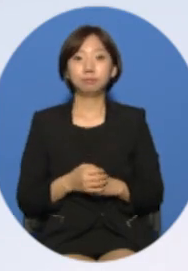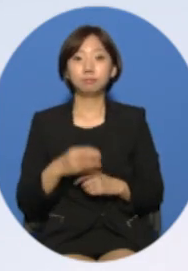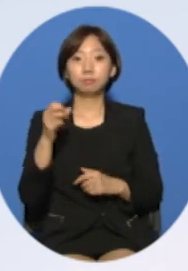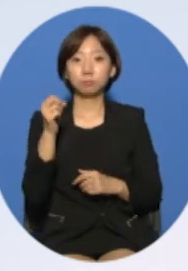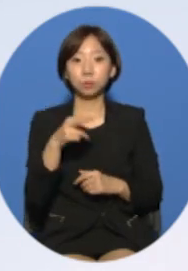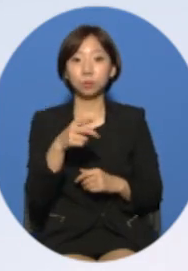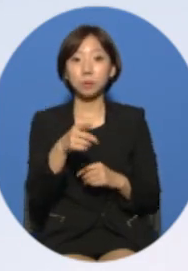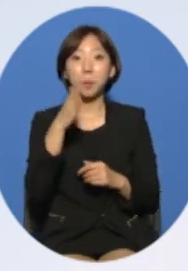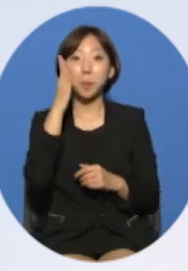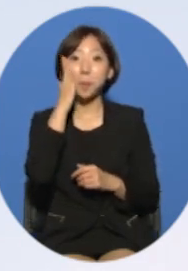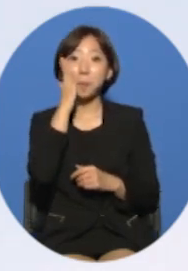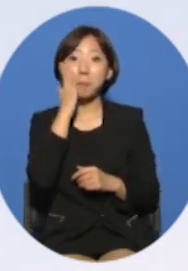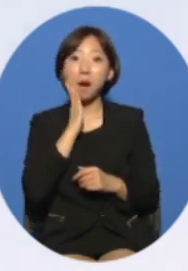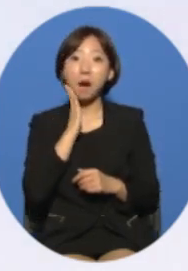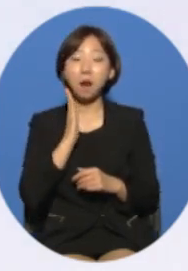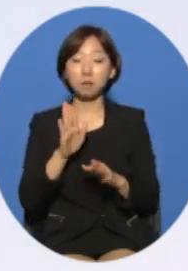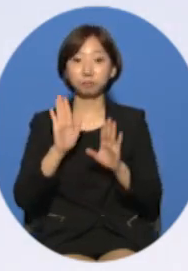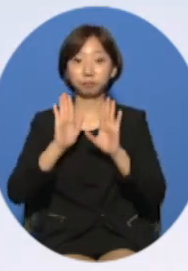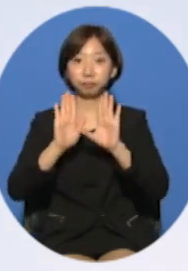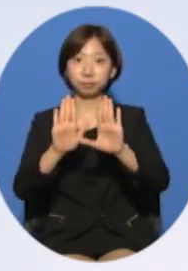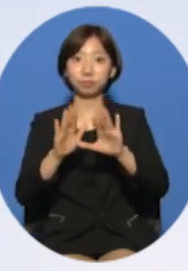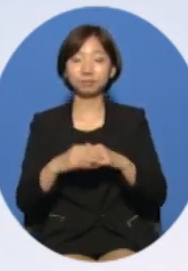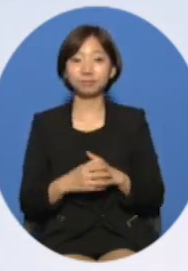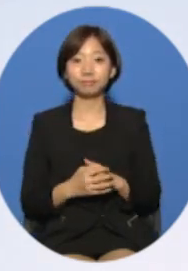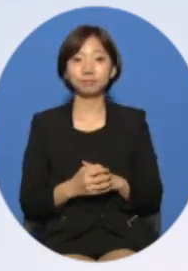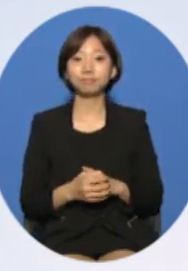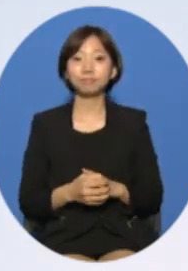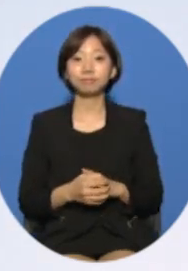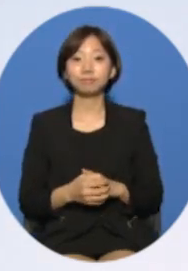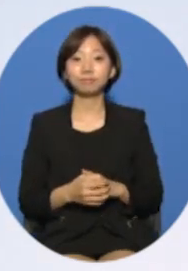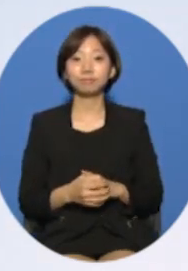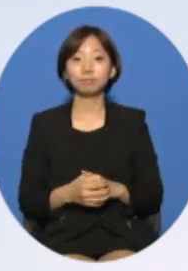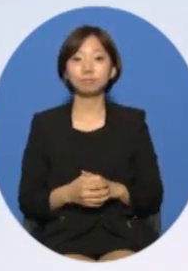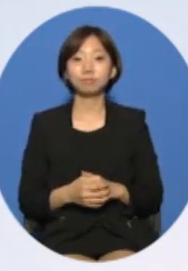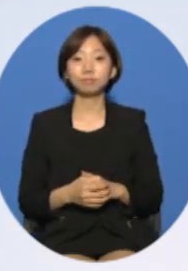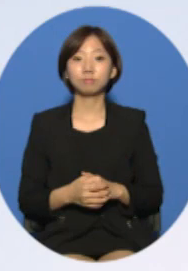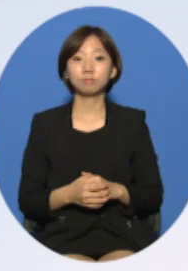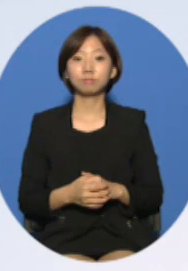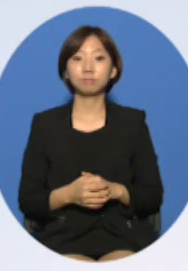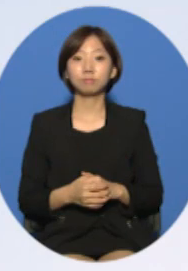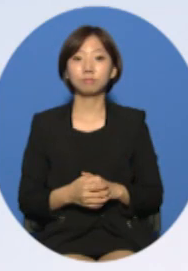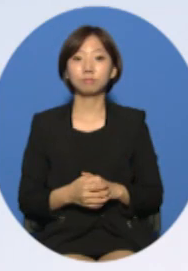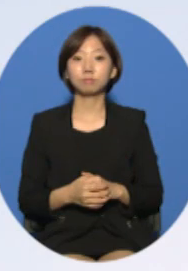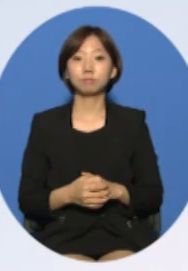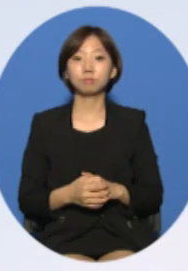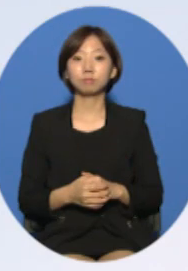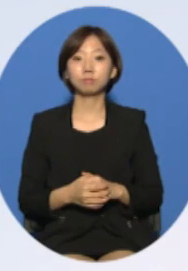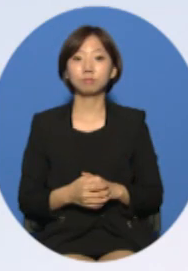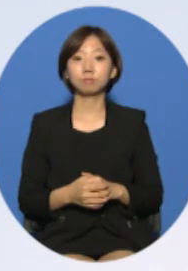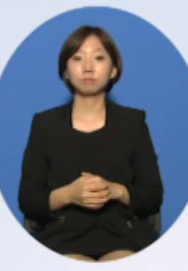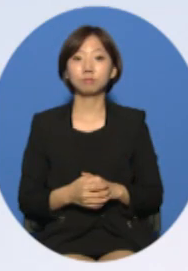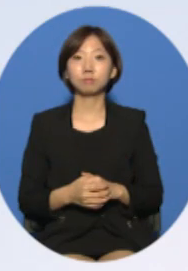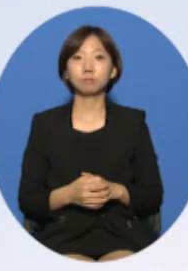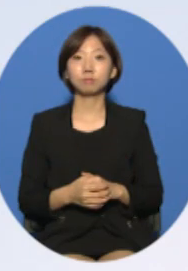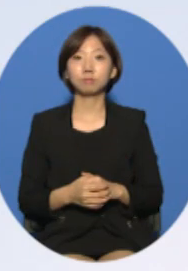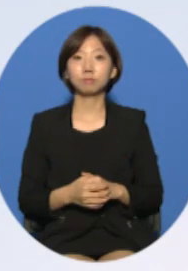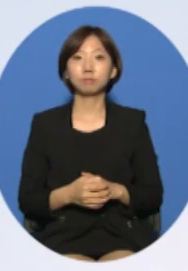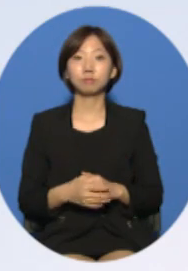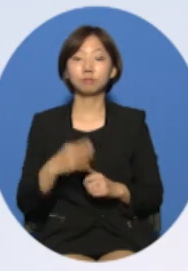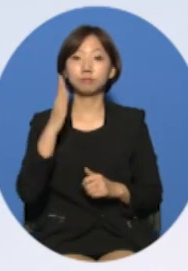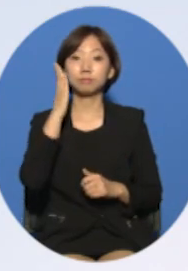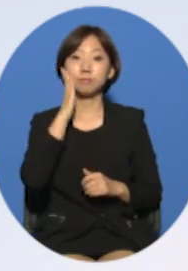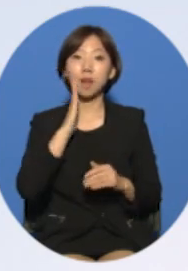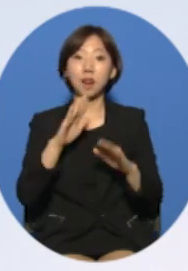좀 봐주시죠. 이게 그렇게 하고도 또 봉인지를 또 이렇게 봉인지를 저게 홀로그램 처리가 되어 있다는 게 무슨 얘기입니까? 아니 홀로그램은 이제 투표